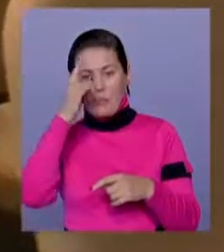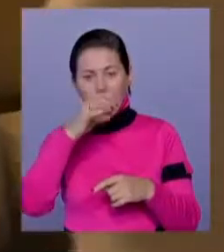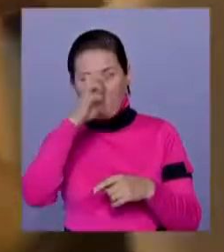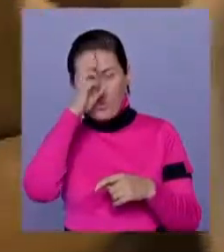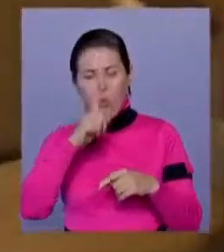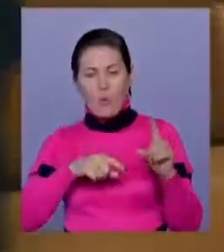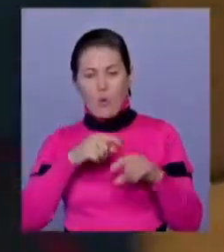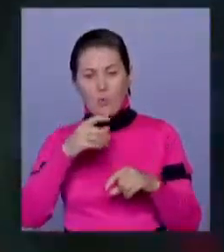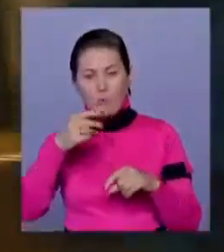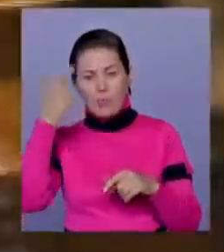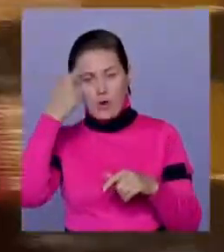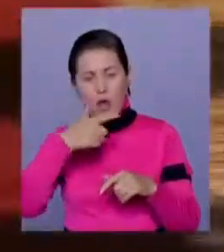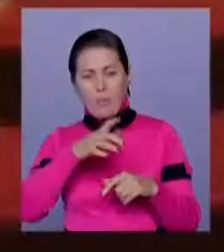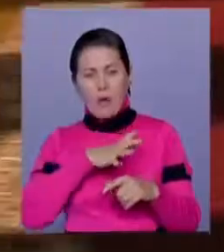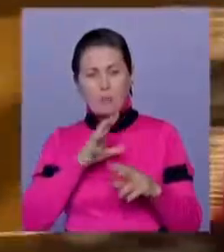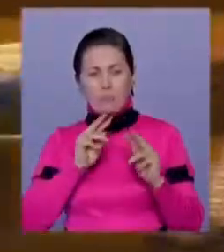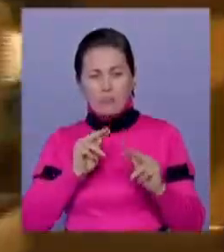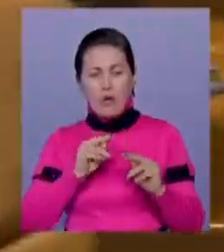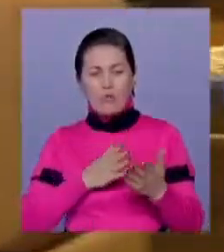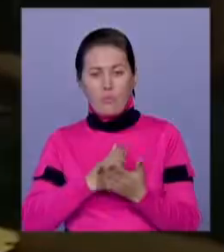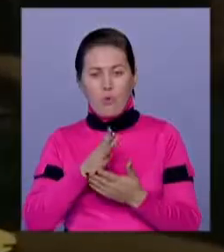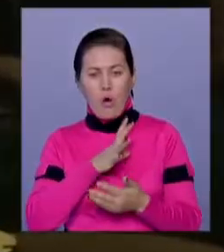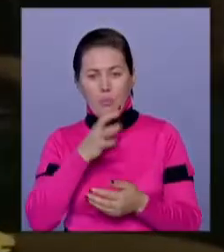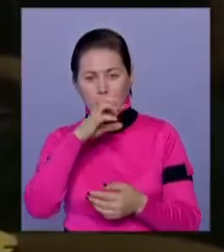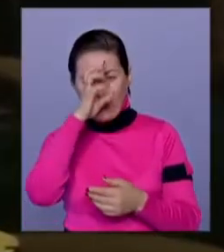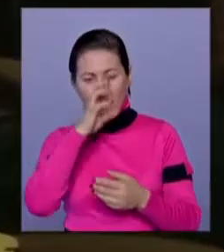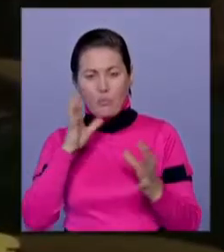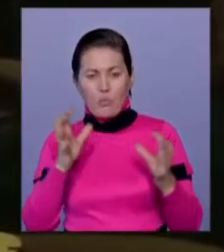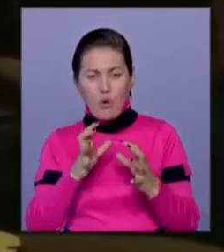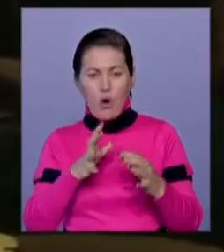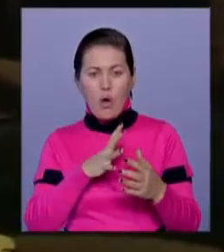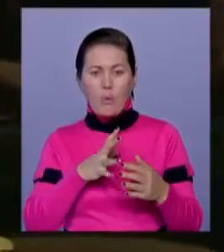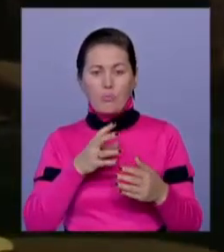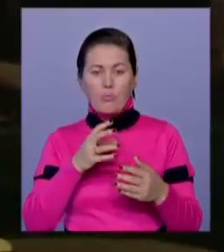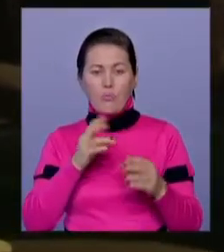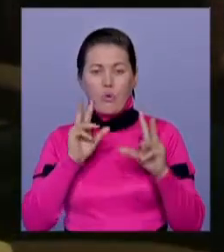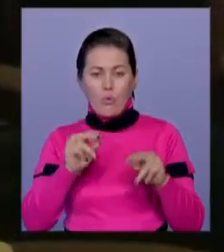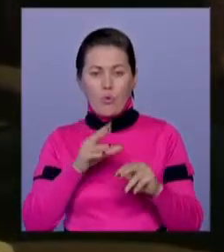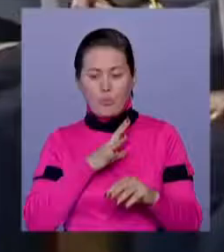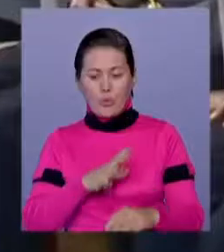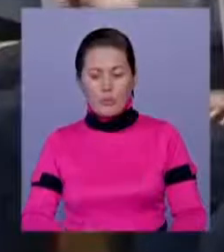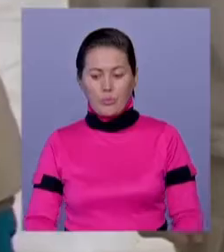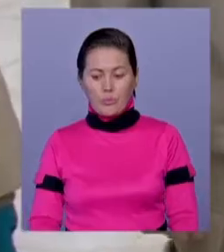әрі білімді азаматы болуға, мәңгілік ел мұратын сақтауға әзір екендеріне уәде берді.